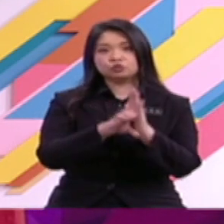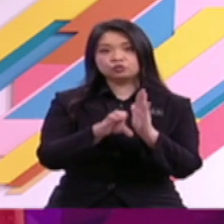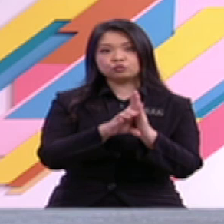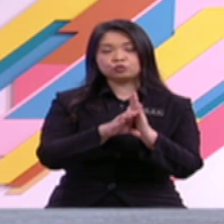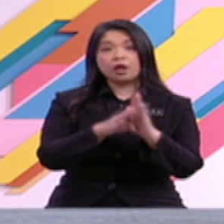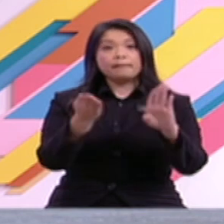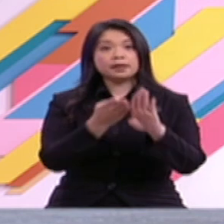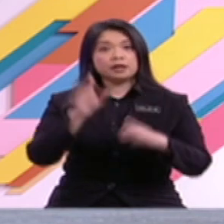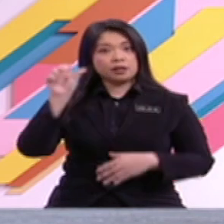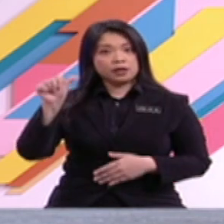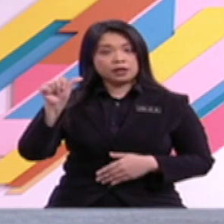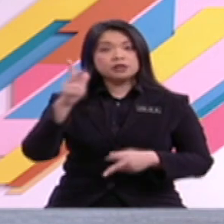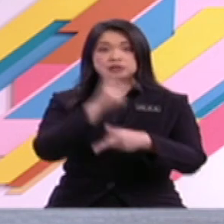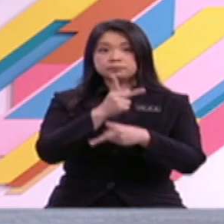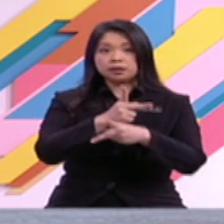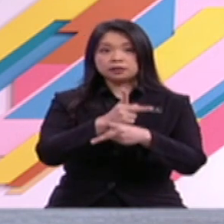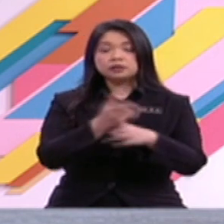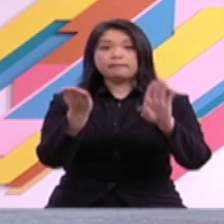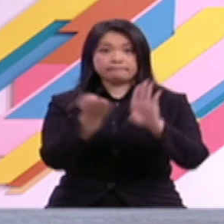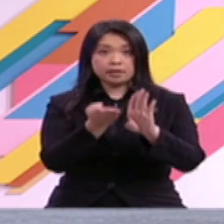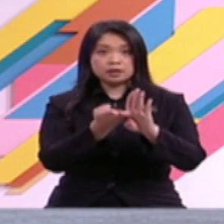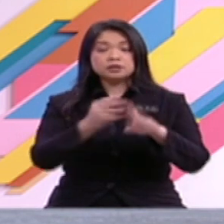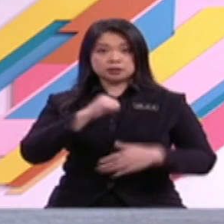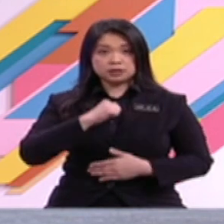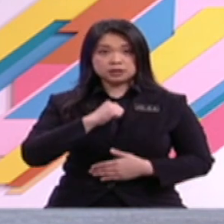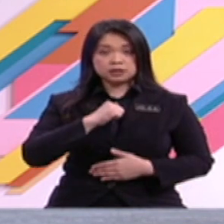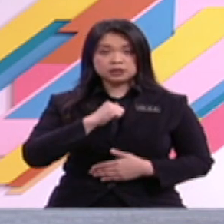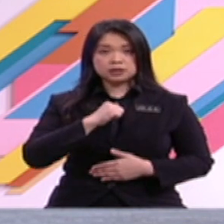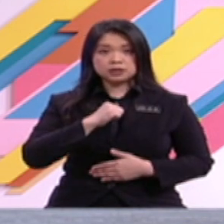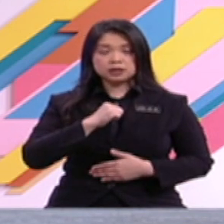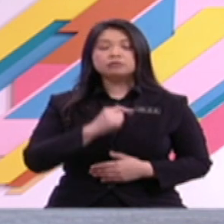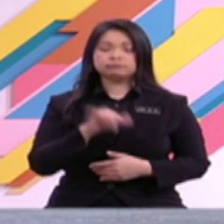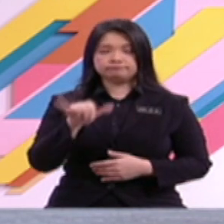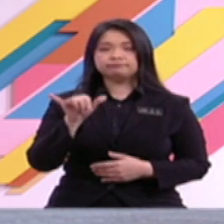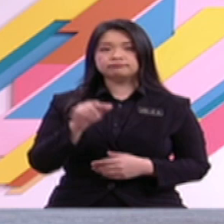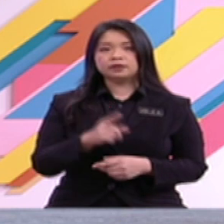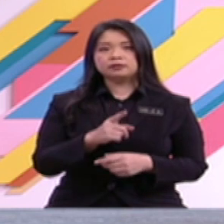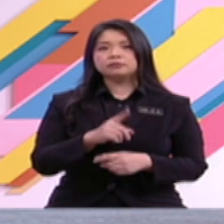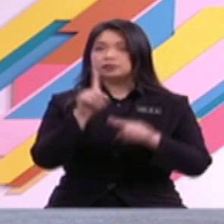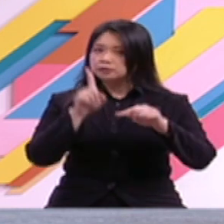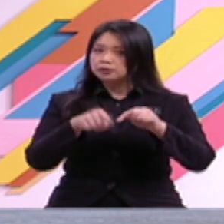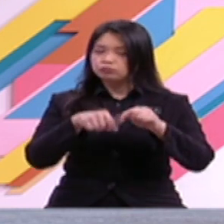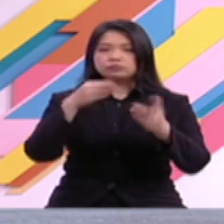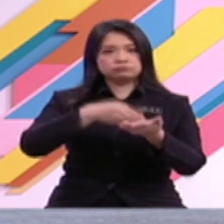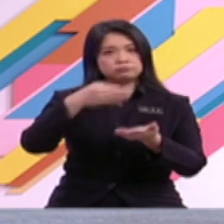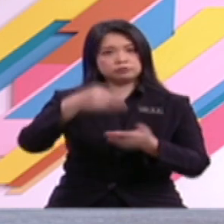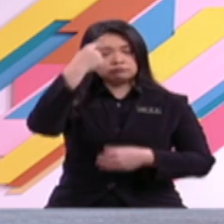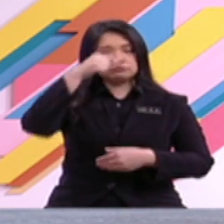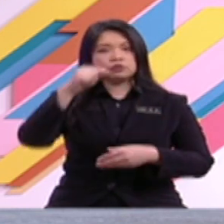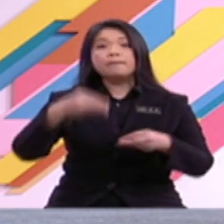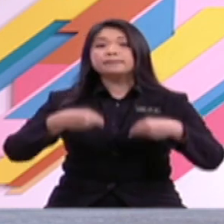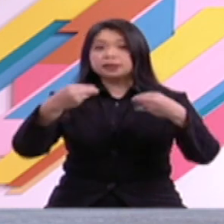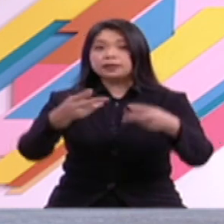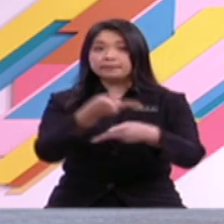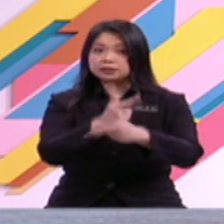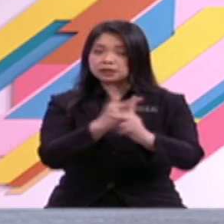simpan uangnya di Bank sendiri ya betul dan disimpan uang itu ditaburi belanja ke untuk tujuan memberi pinjaman